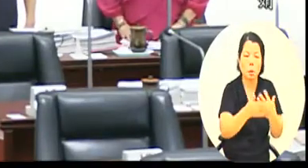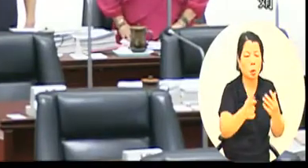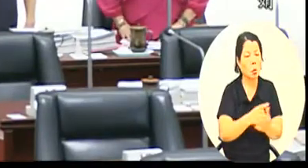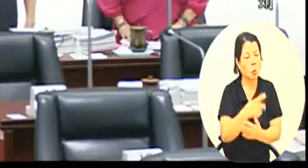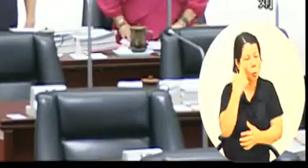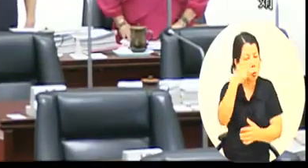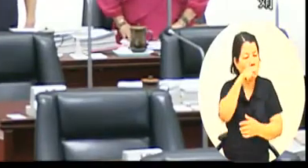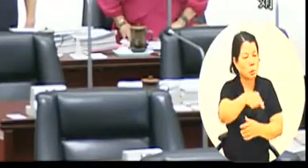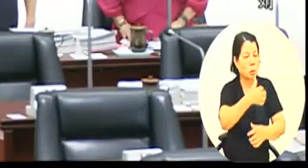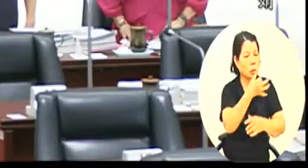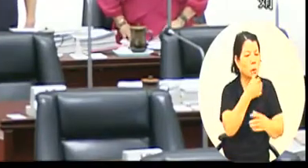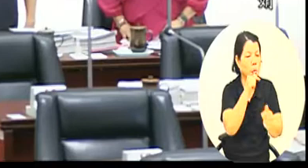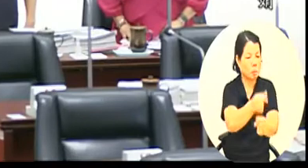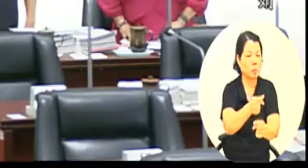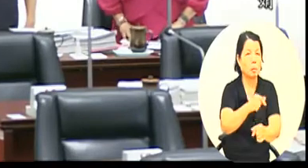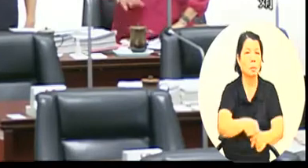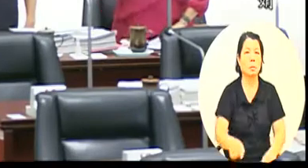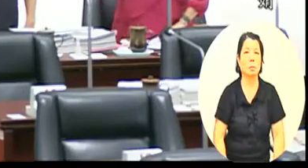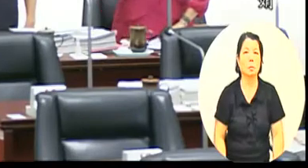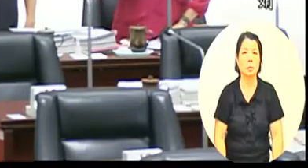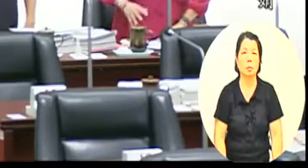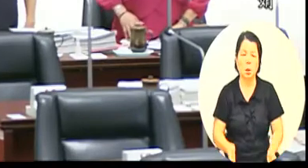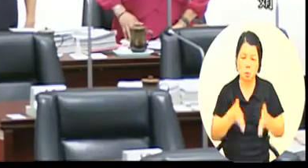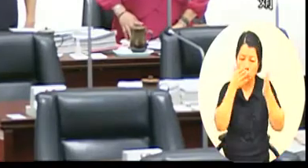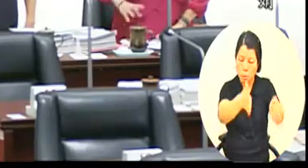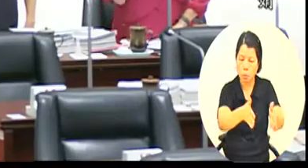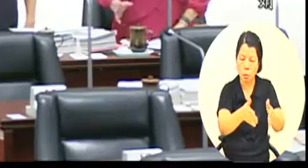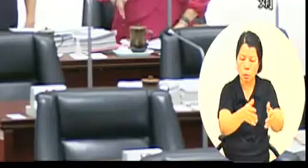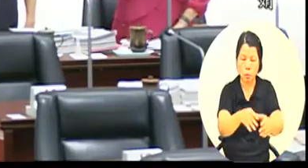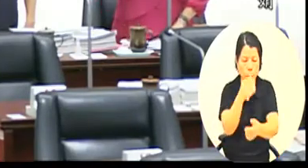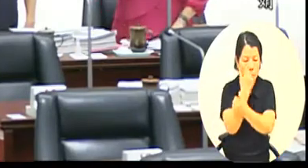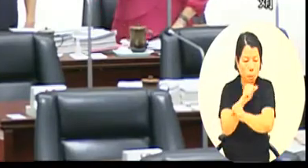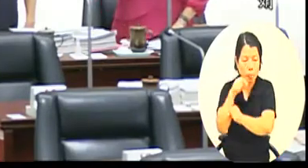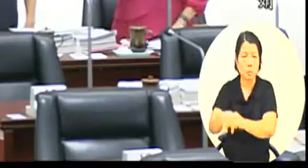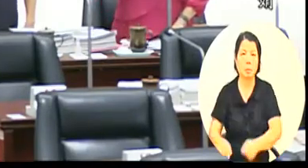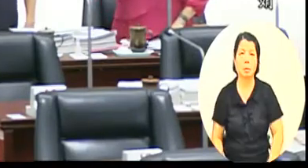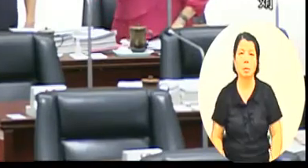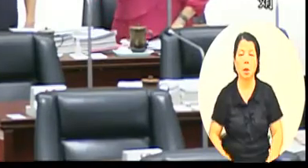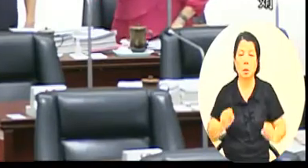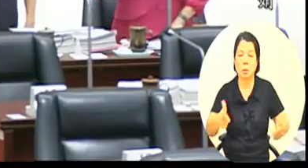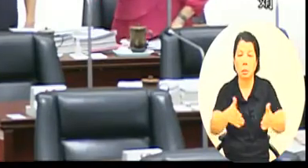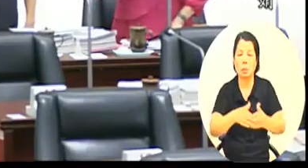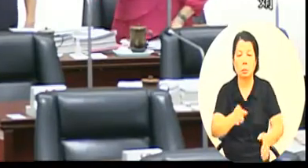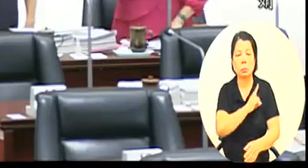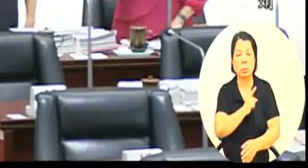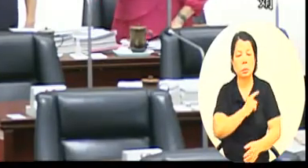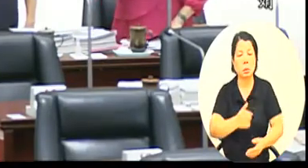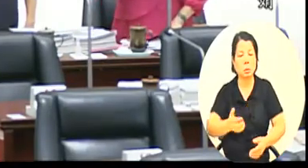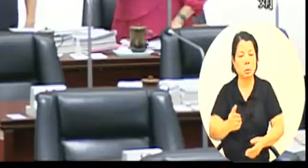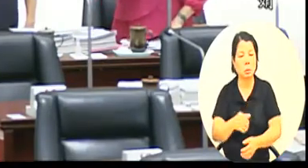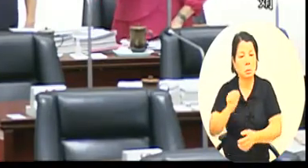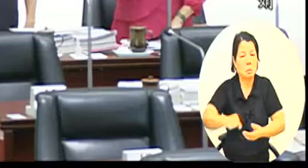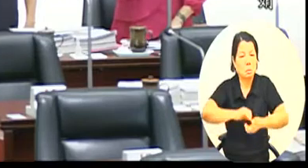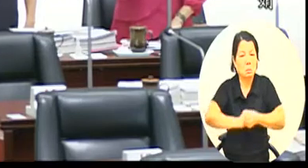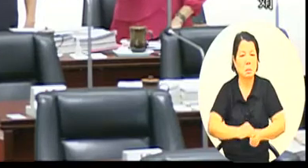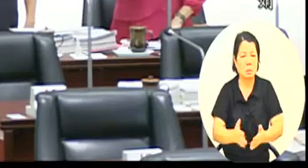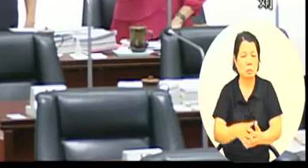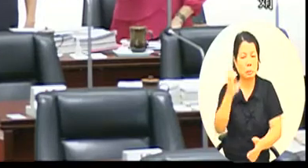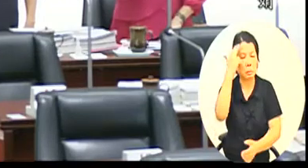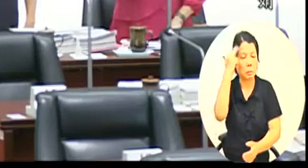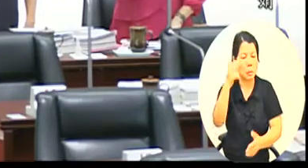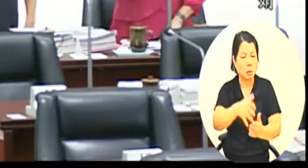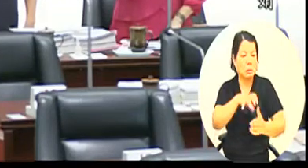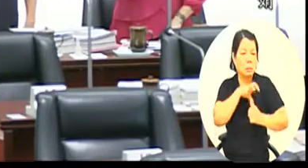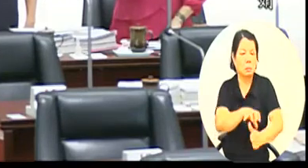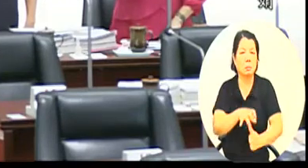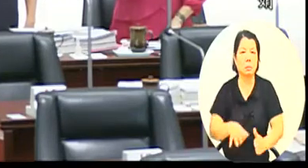的。是不是应该要这样的去朝这个方向去思考，而不是一直以你们自己认定的条件，然后去规范一个限制的一